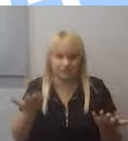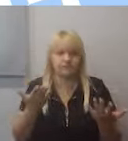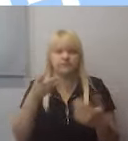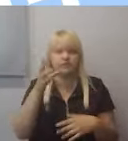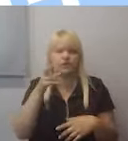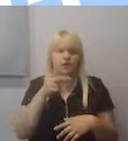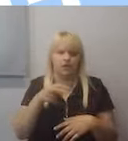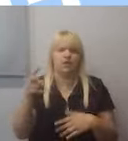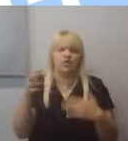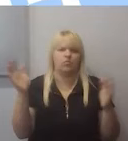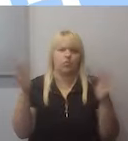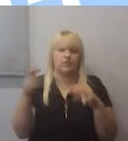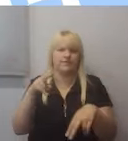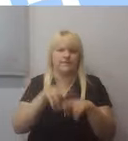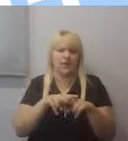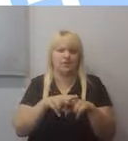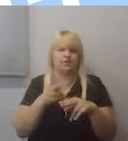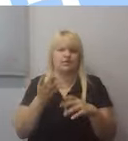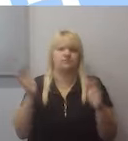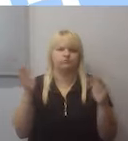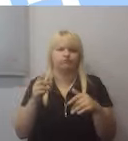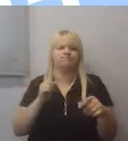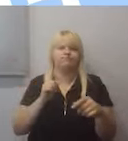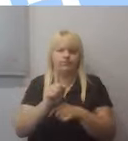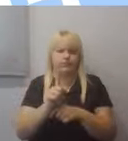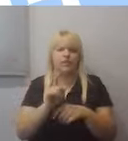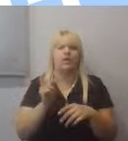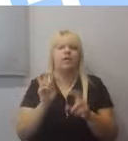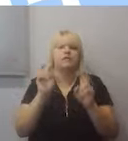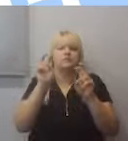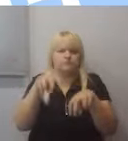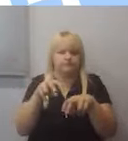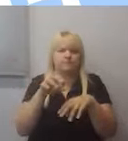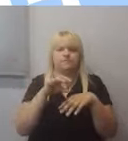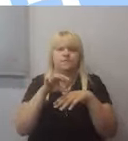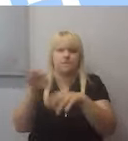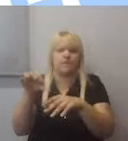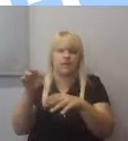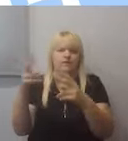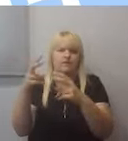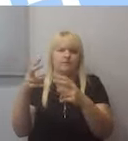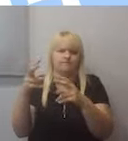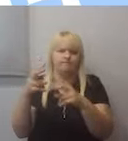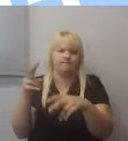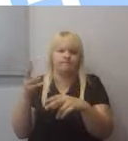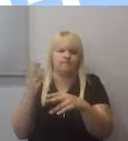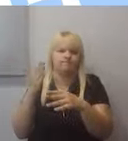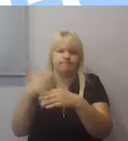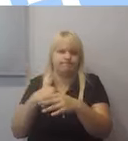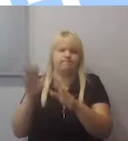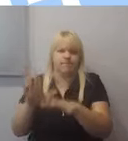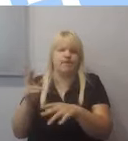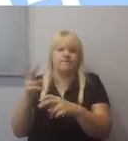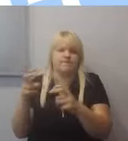pulcēšanās vietu no kurienes tu tiksi nogādāts uz šo te izmitināšanas vietu kas jāņem līdzi